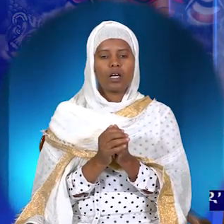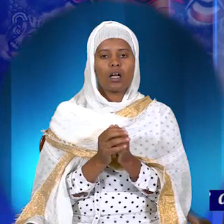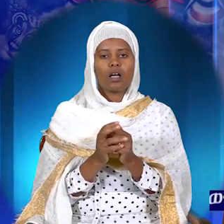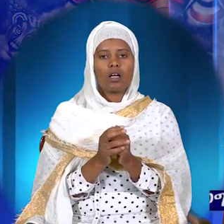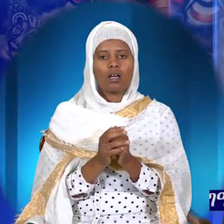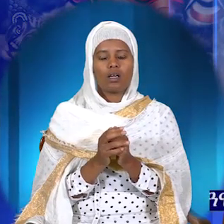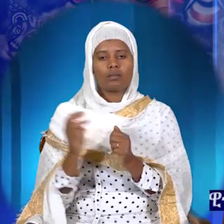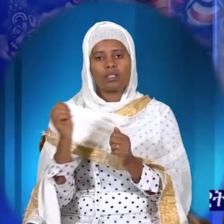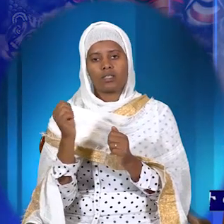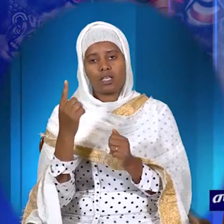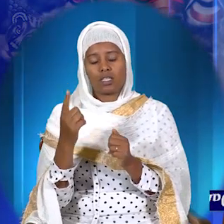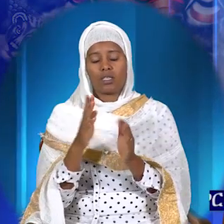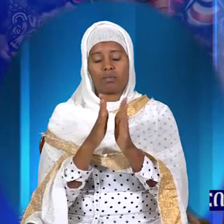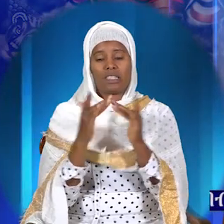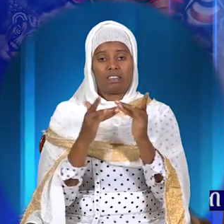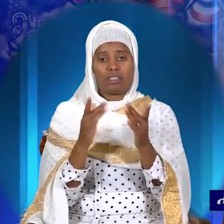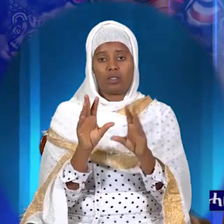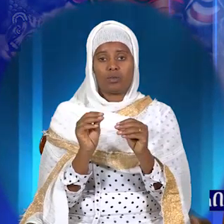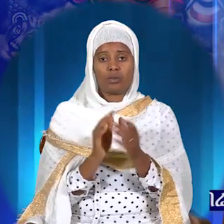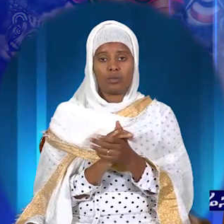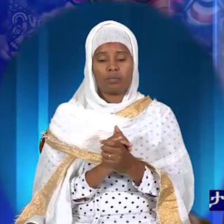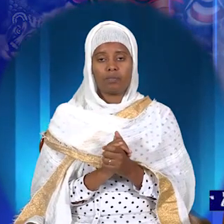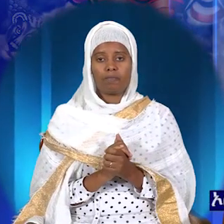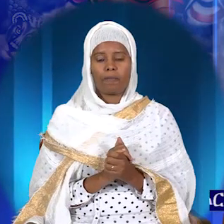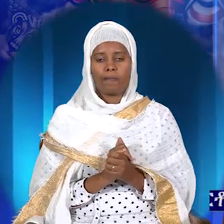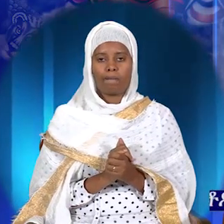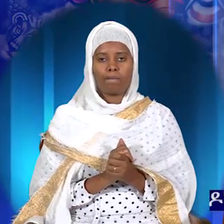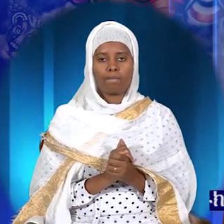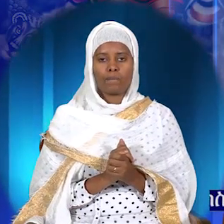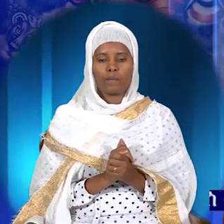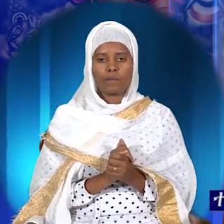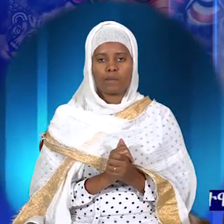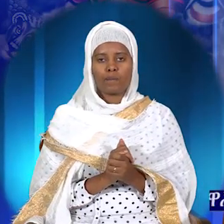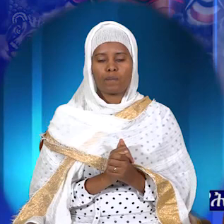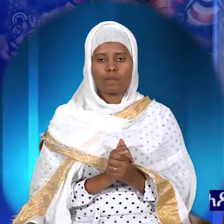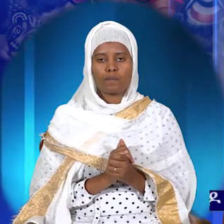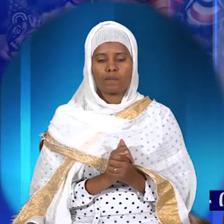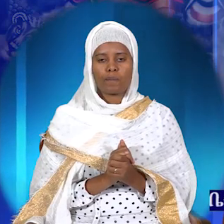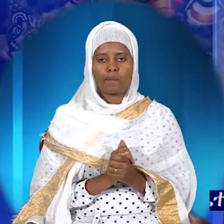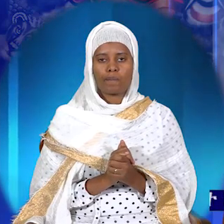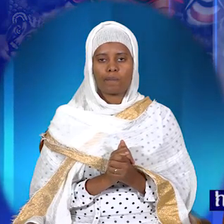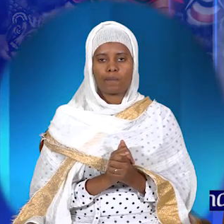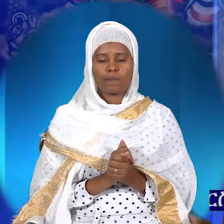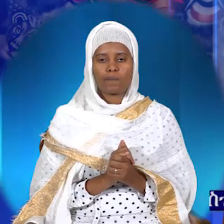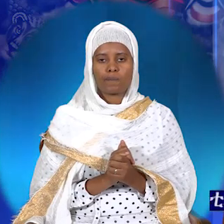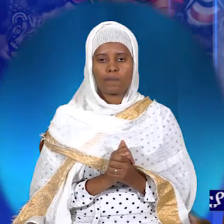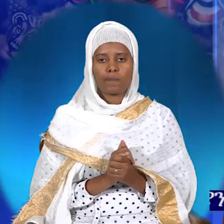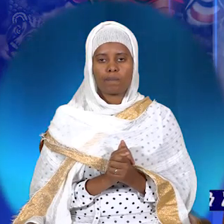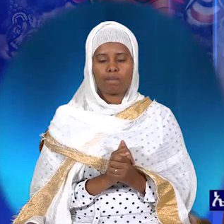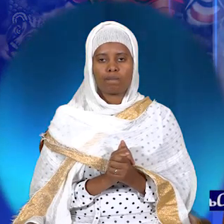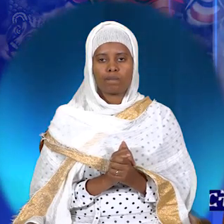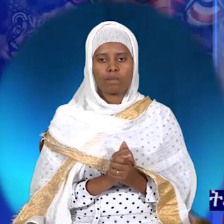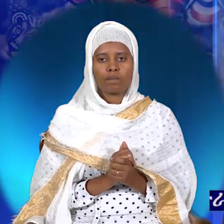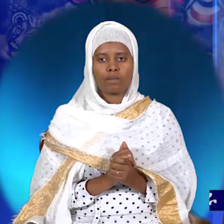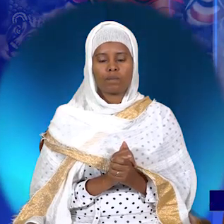ሃይማኖተ ኣበው ዘቺራኮስ ኣብ 91 ካብ 4 ስጋብ 5 ሃይማኖተ ኣበው ዘቺራኮስ ኣብ 91 ካብ 4 ስጋብ 5